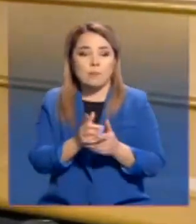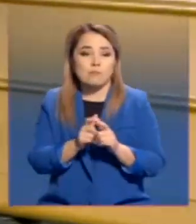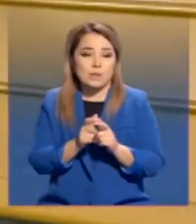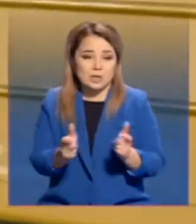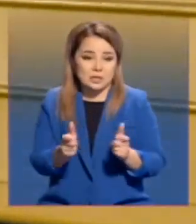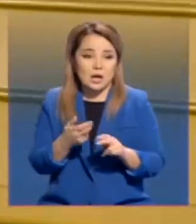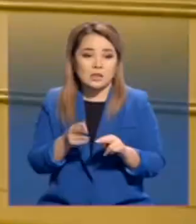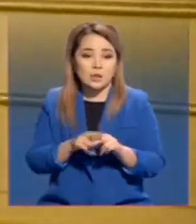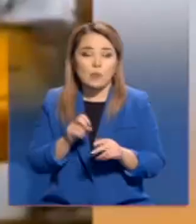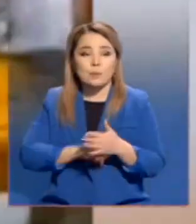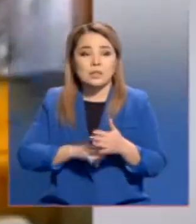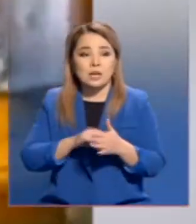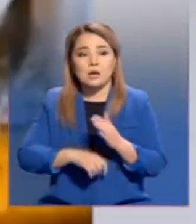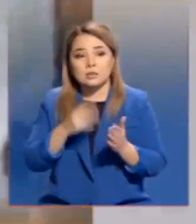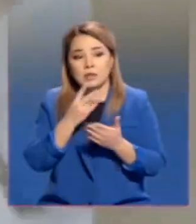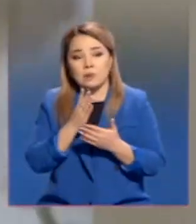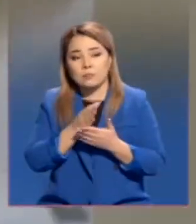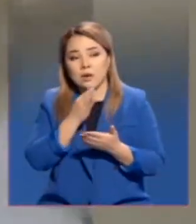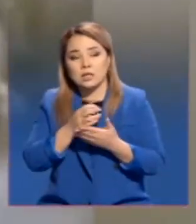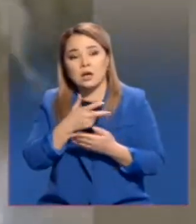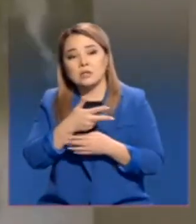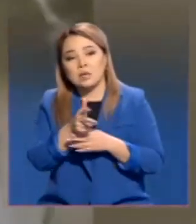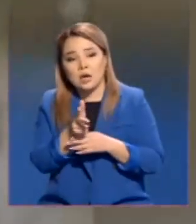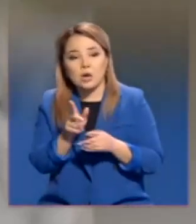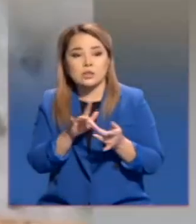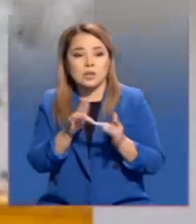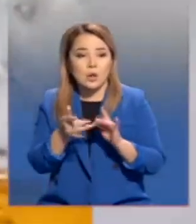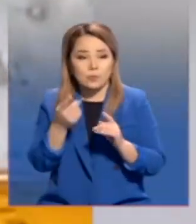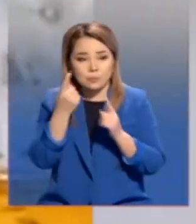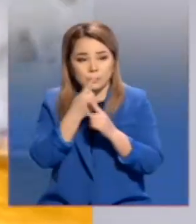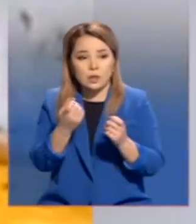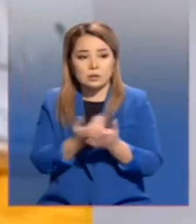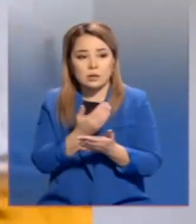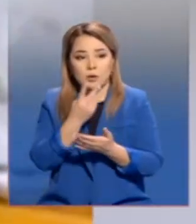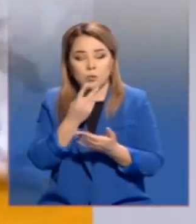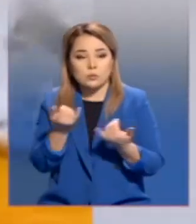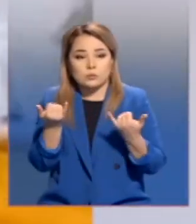мінуіміздің нақты себебі бар. 10 күн бұрын әлеуметтік желілерде мына бейне түсірілім тараған.